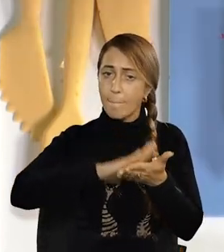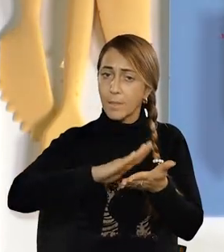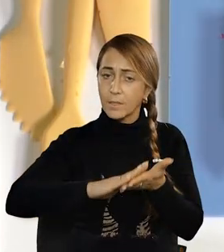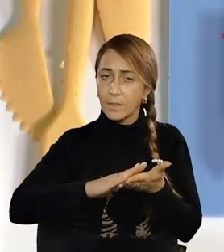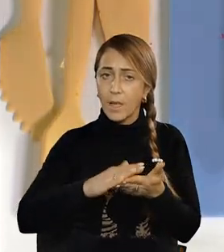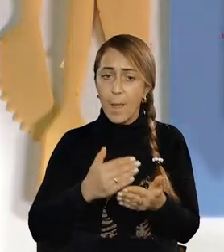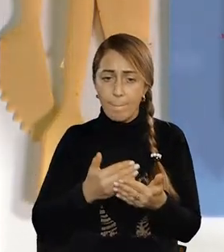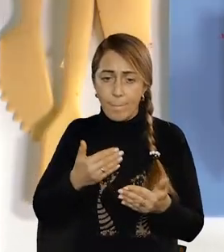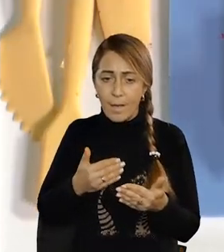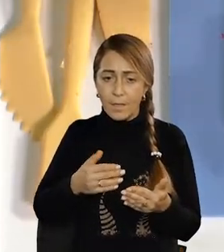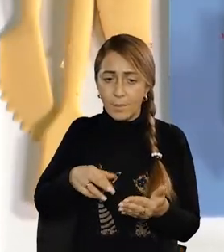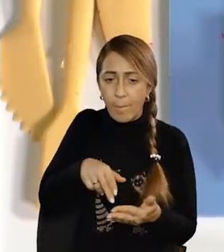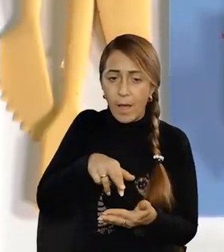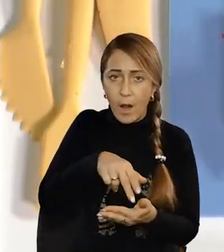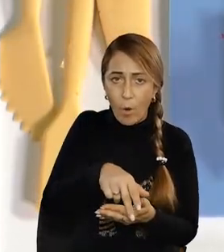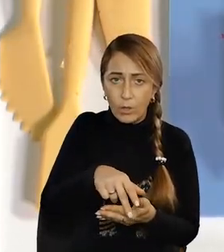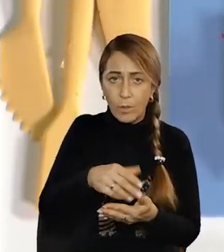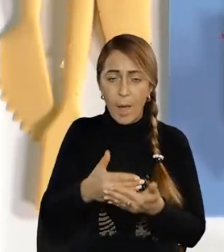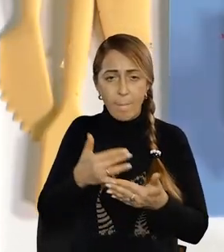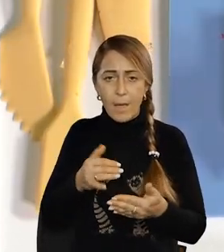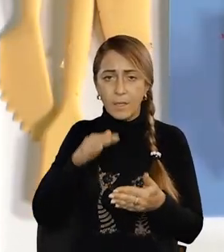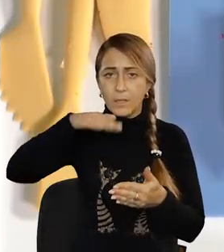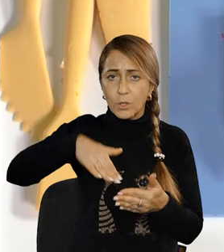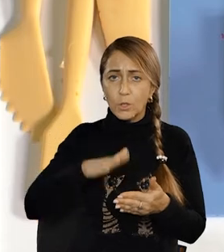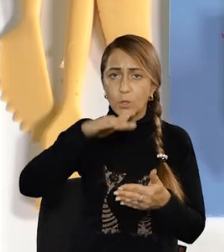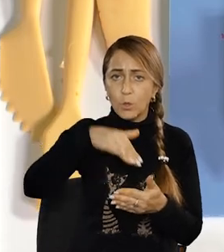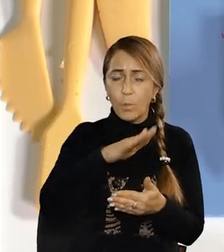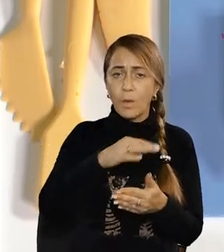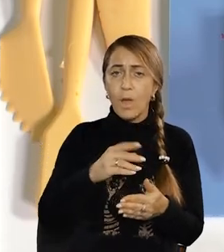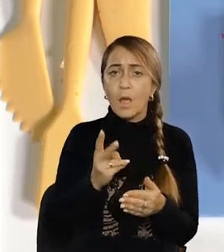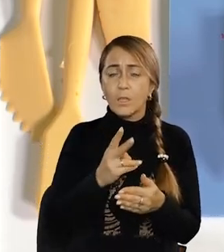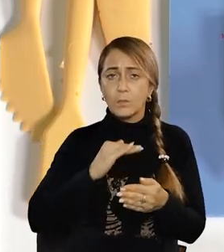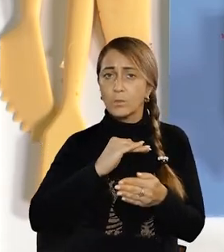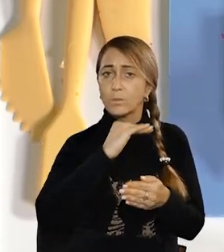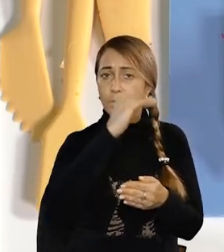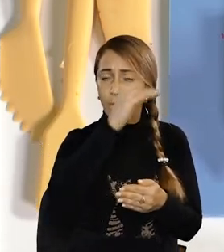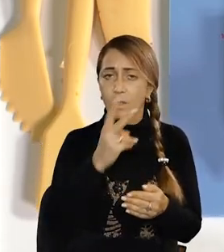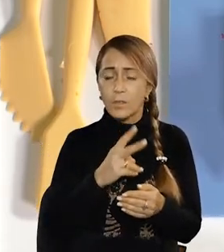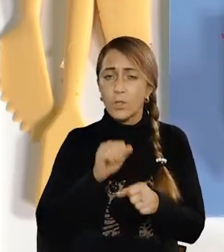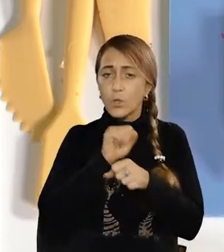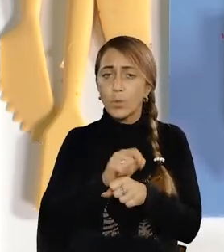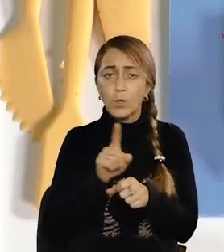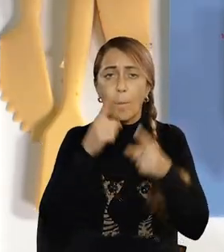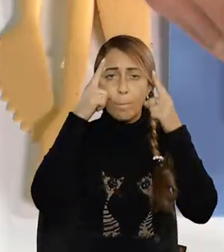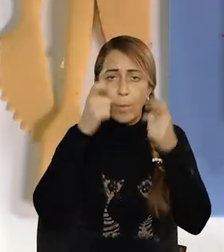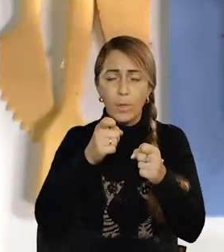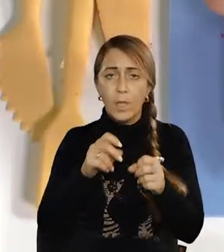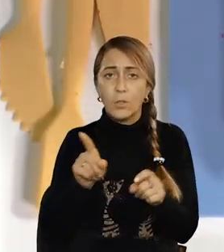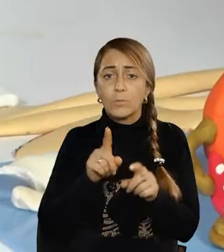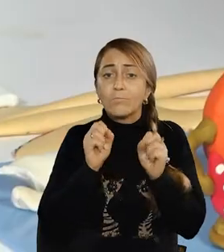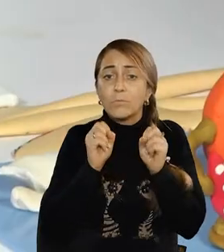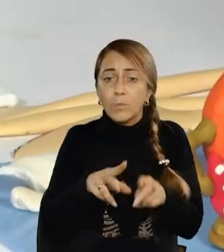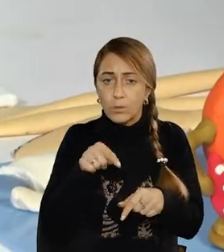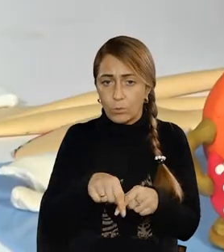кладеться перед пішохідним переходом, перед сходами, на посадковій платформі зупинок, щоб попередити про